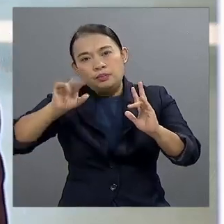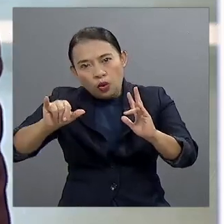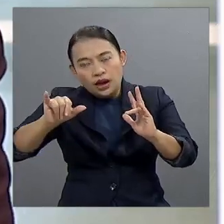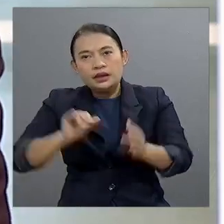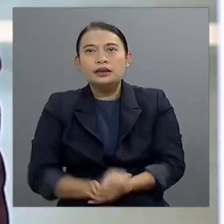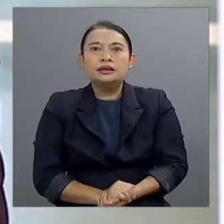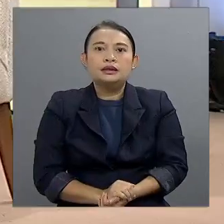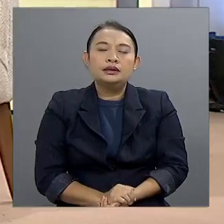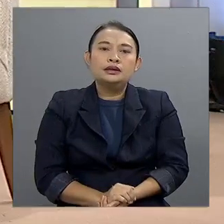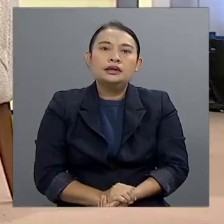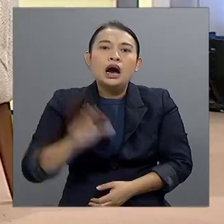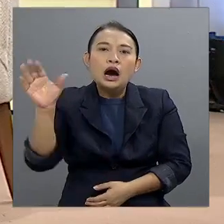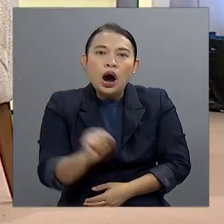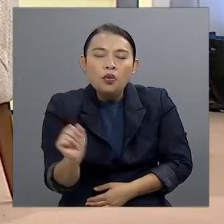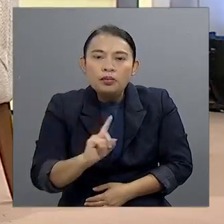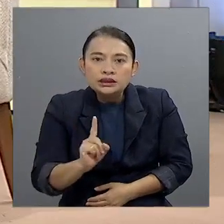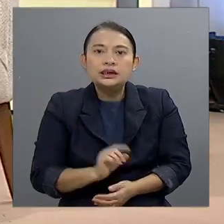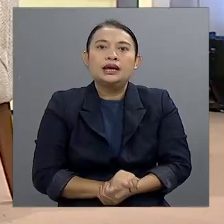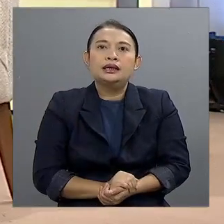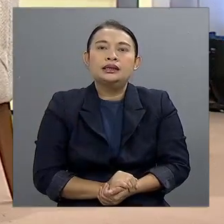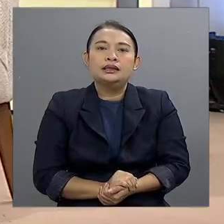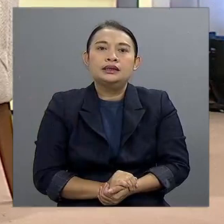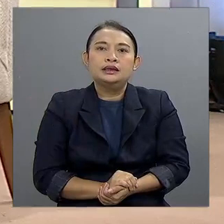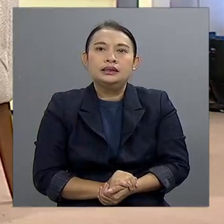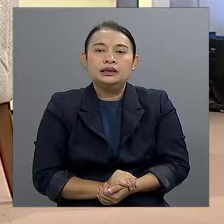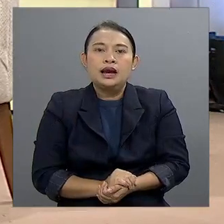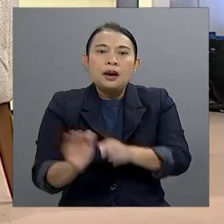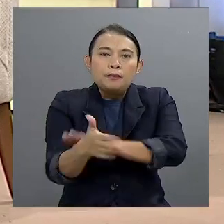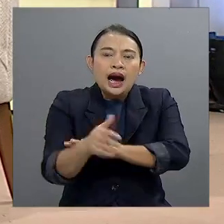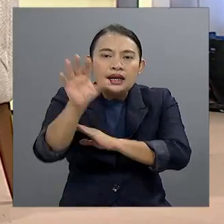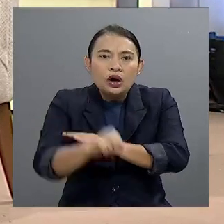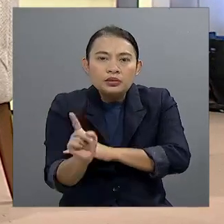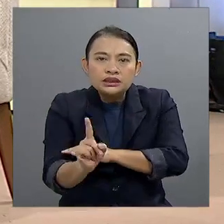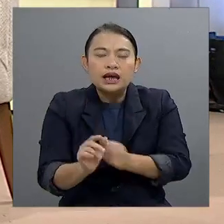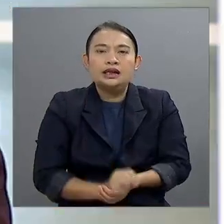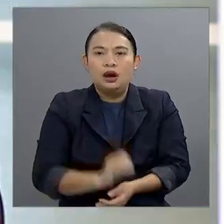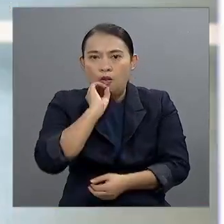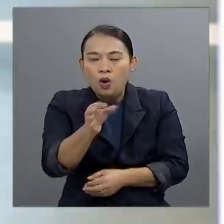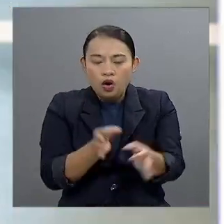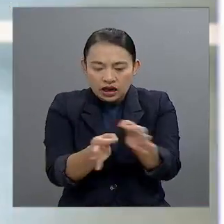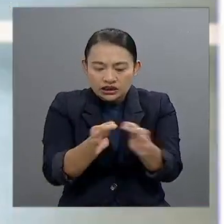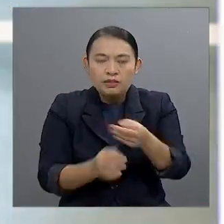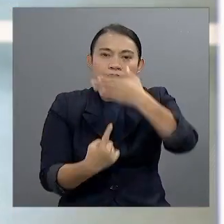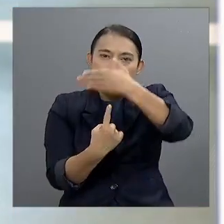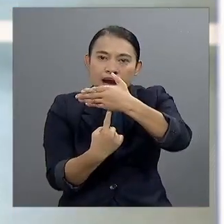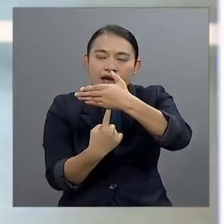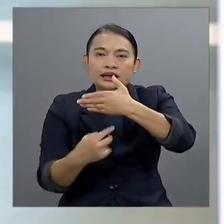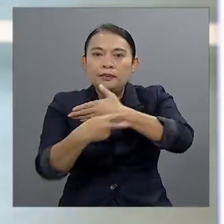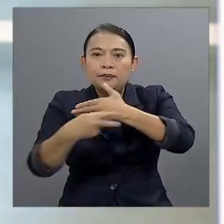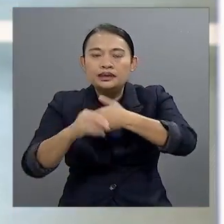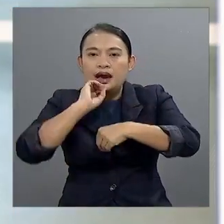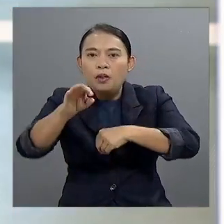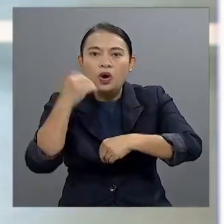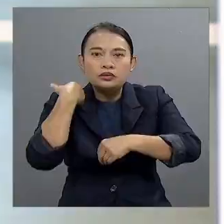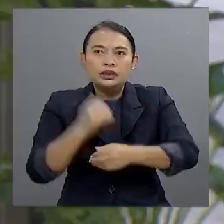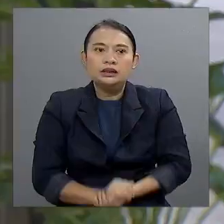ไหนปลากระพงนี้มาจากจังหวัดอะไรเพราะเลี้ยงระบบฟาร์มปิดเลยคือต้องมีให้ข้อมูลเพิ่มเติมแบบเหมือนเป็นการให้ความสบายใจให้กับคนที่ม